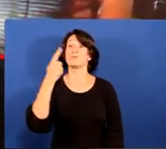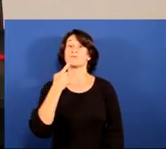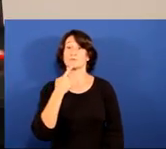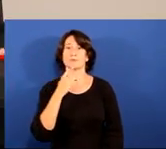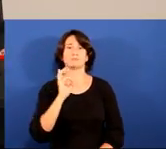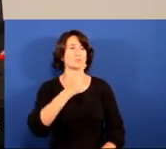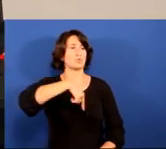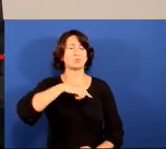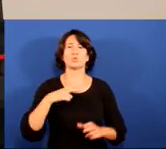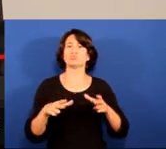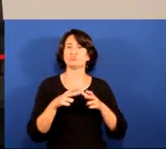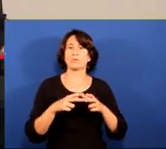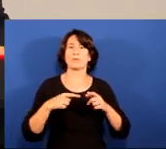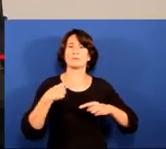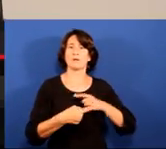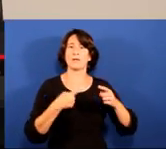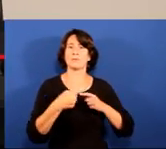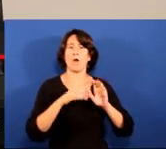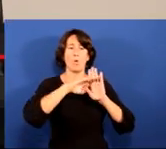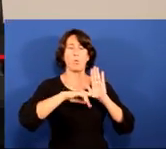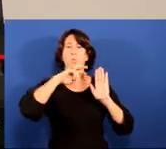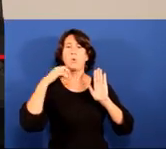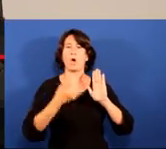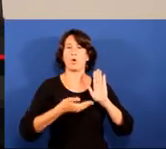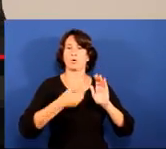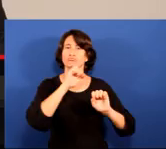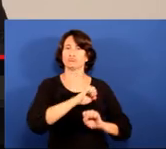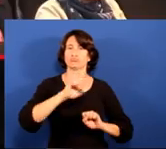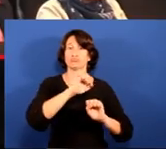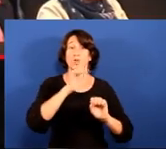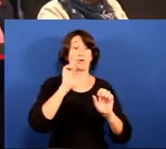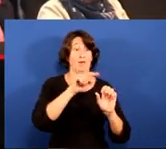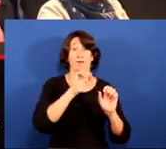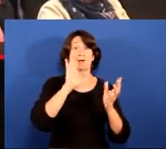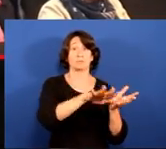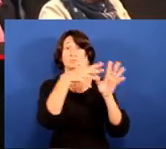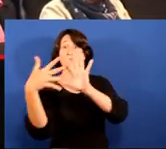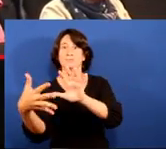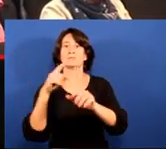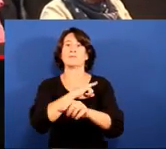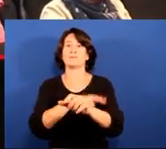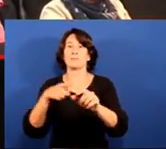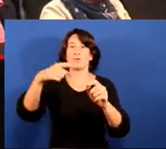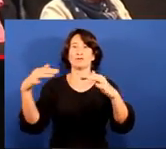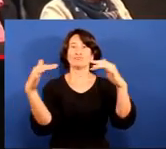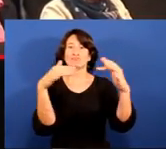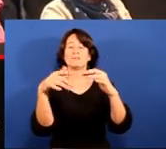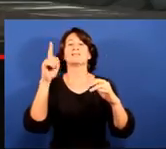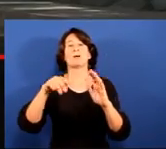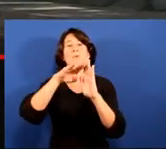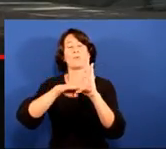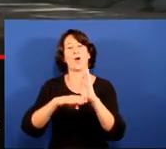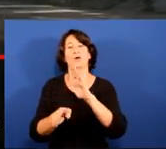emateko zer egin behar den. Kulturako Foru Diputatuak agerraldian honako baderazi du. Bizkaiko Foru Aldundiaren erronka nagusia